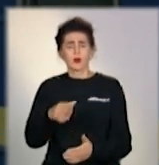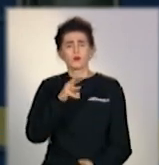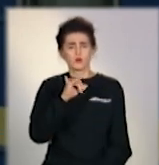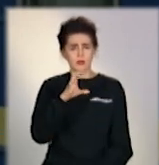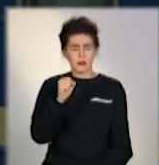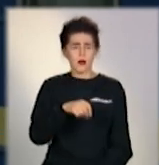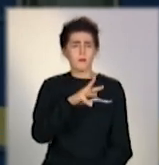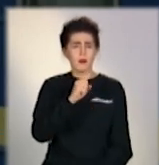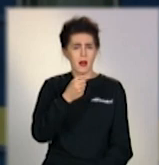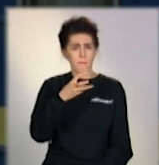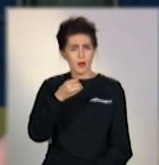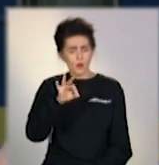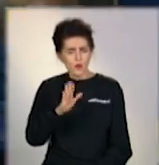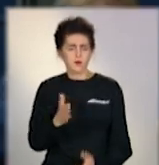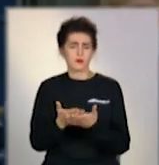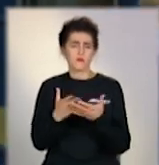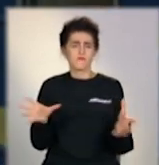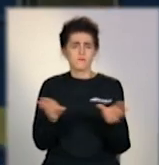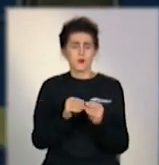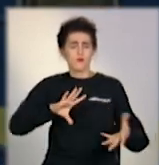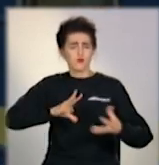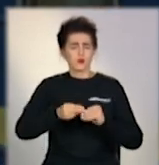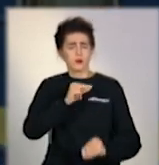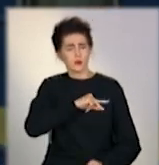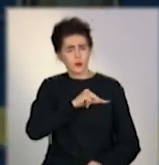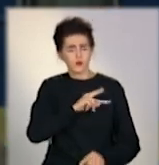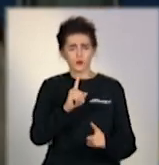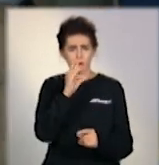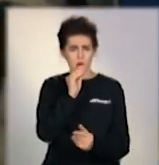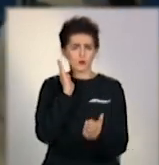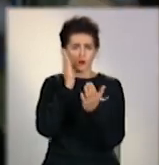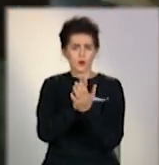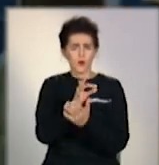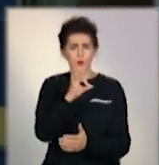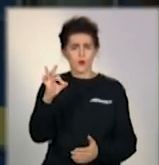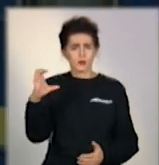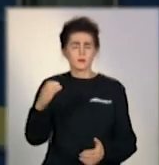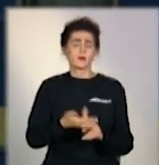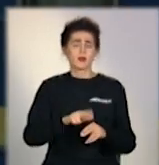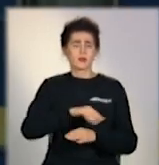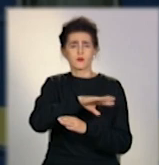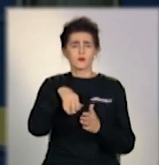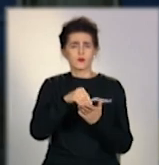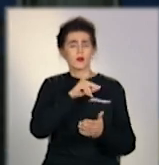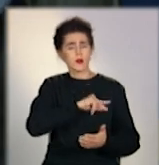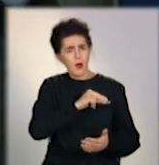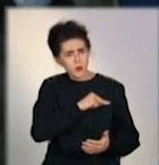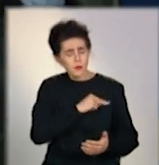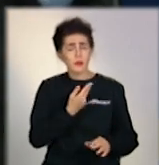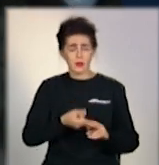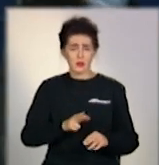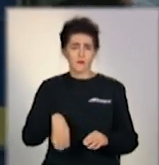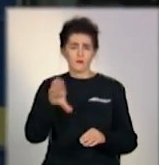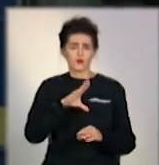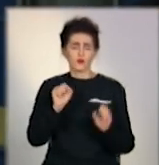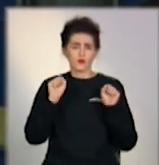і ми плідно відпрацювали, щоб і маршрут із ООС відповідальними це все відпрацювали, і безпечно